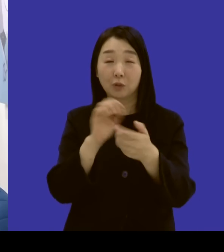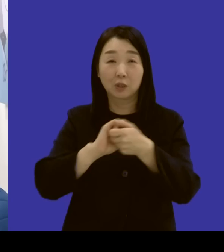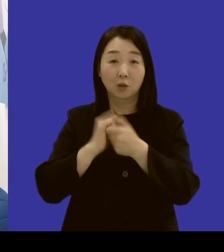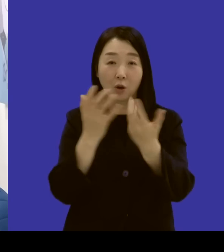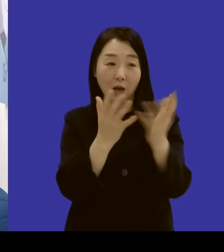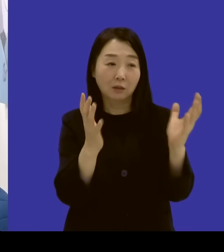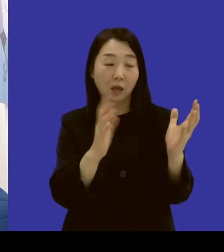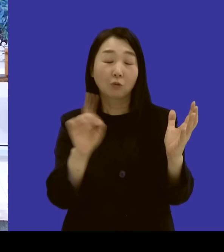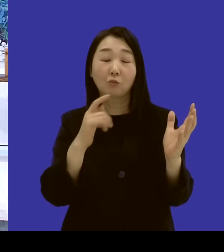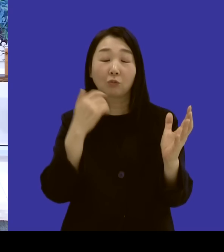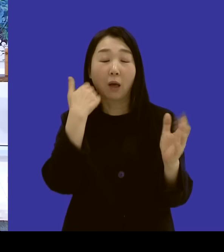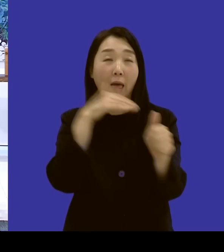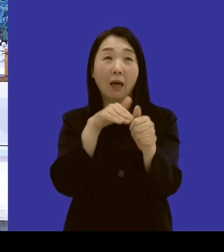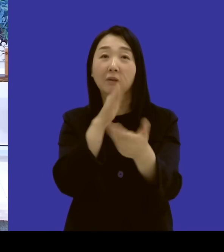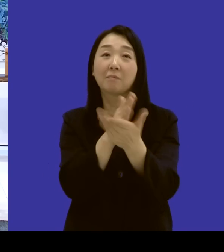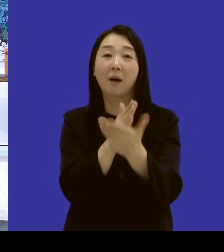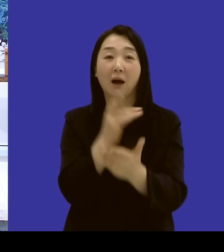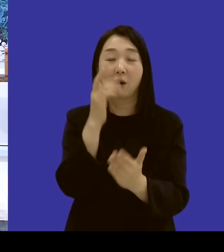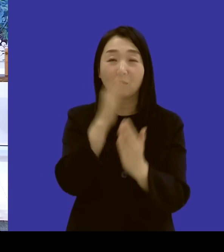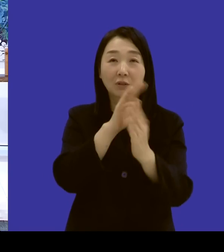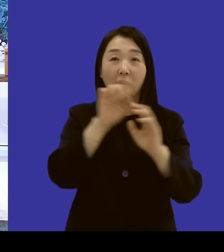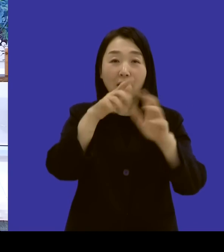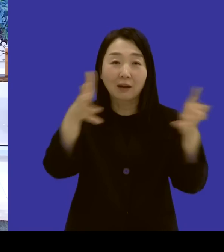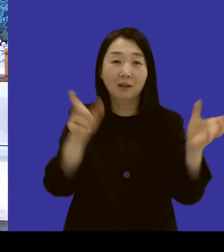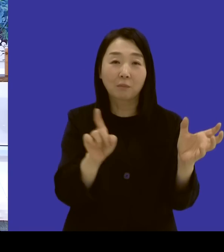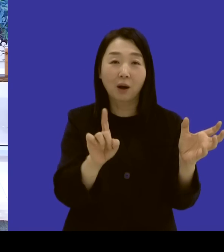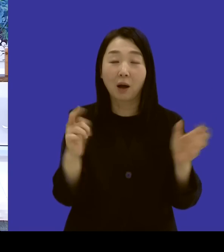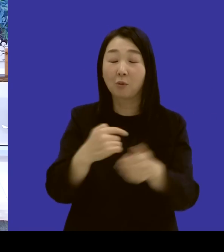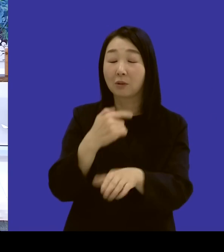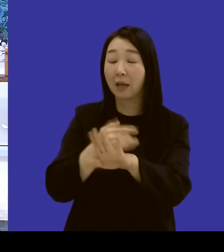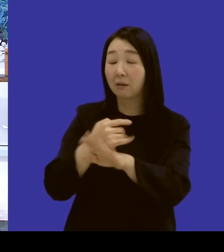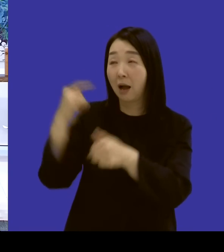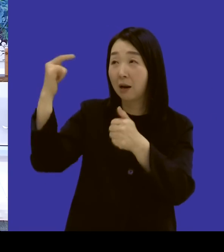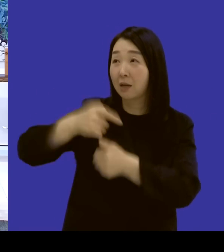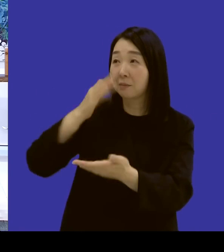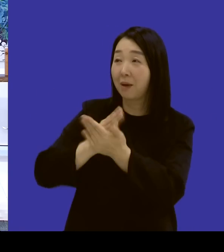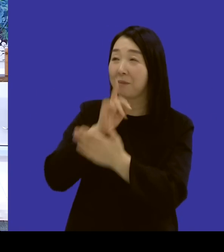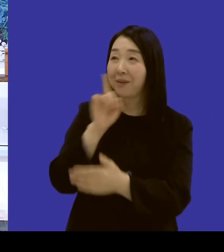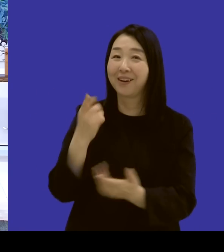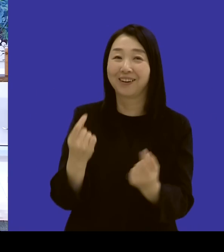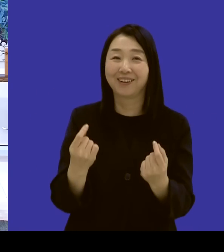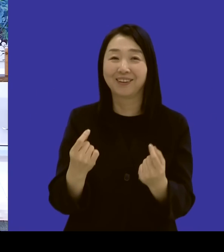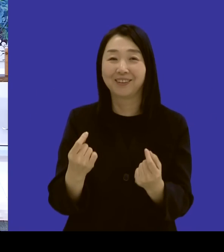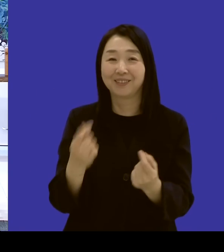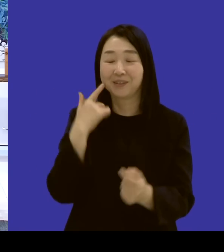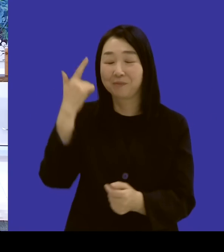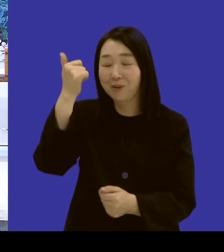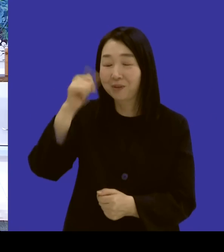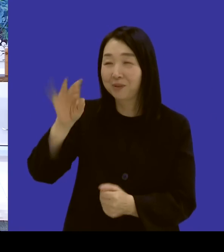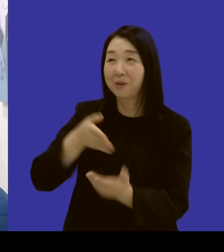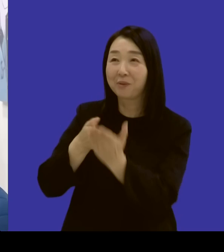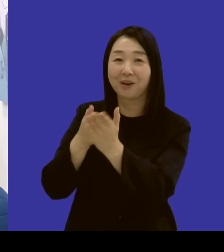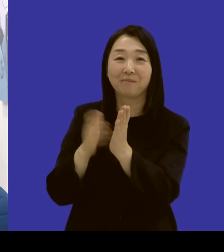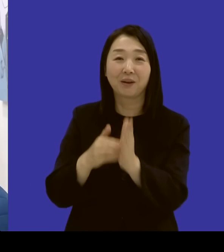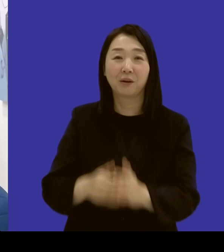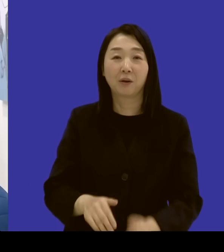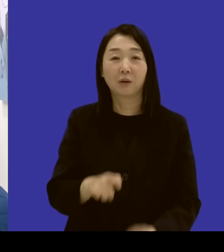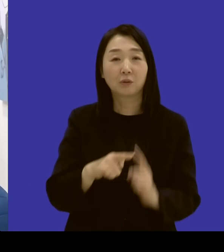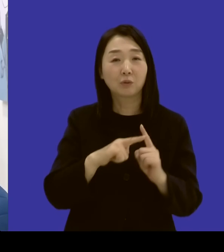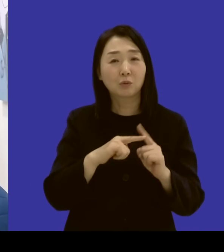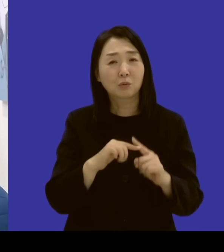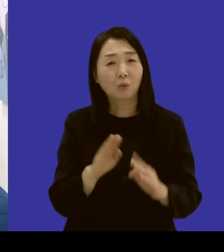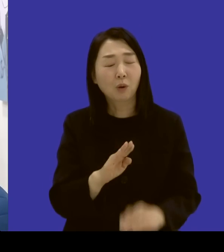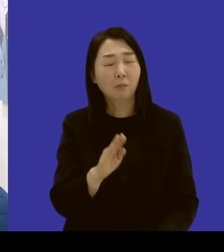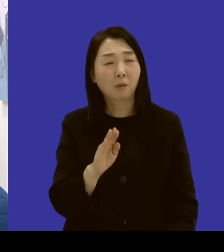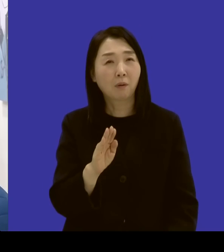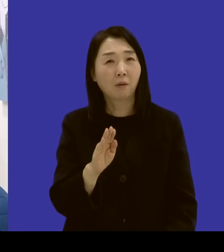아예 그냥 권사님들이 막 우리 성가대는 아무것도 하라고 다른 걸 하라고 그러시면 안 된다고 목사님께 제일 처음에 와서 이 교회는 왜